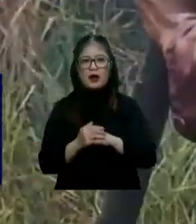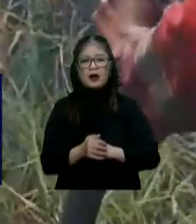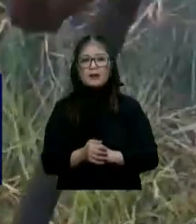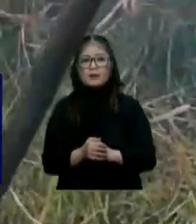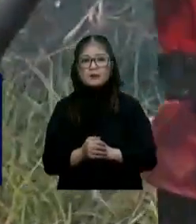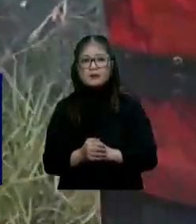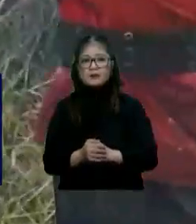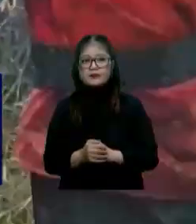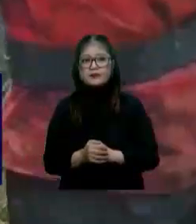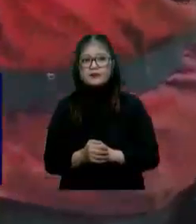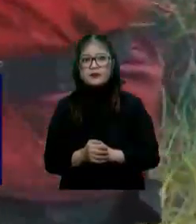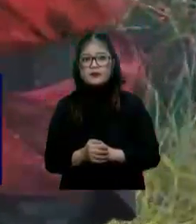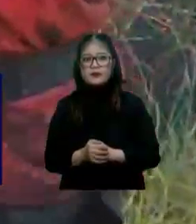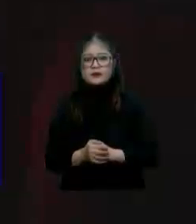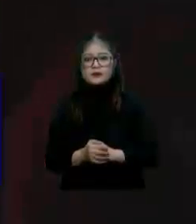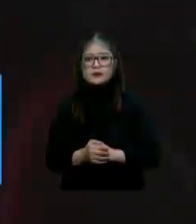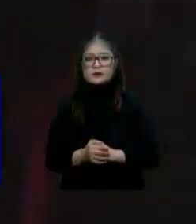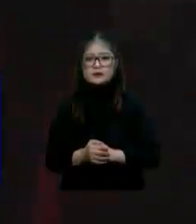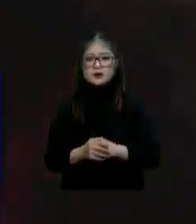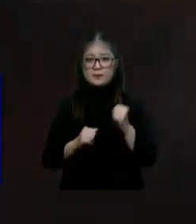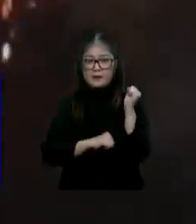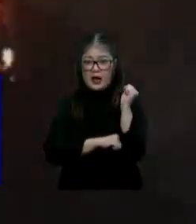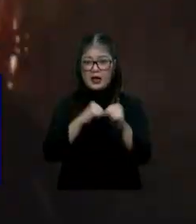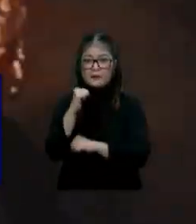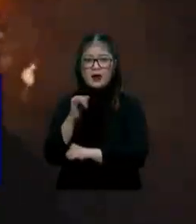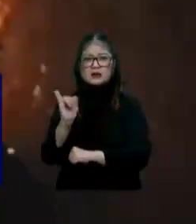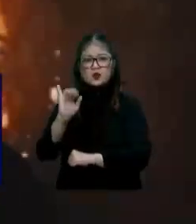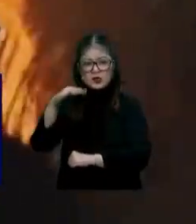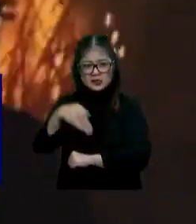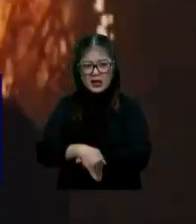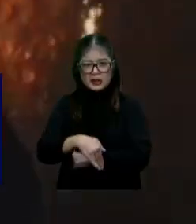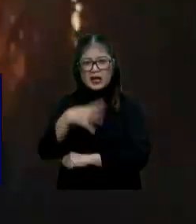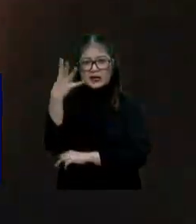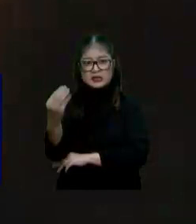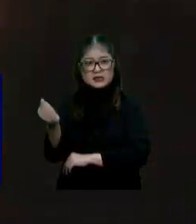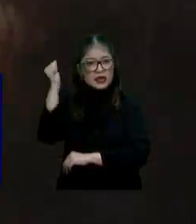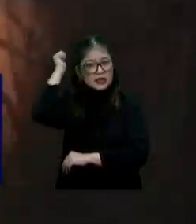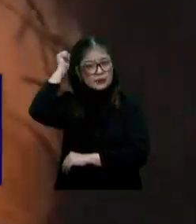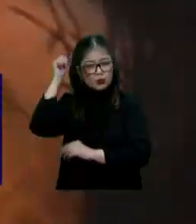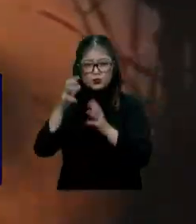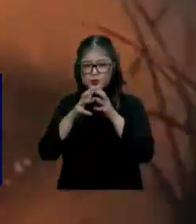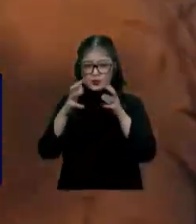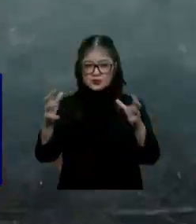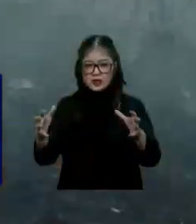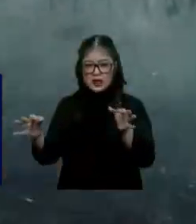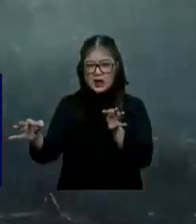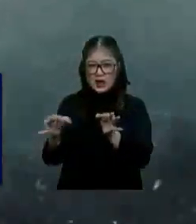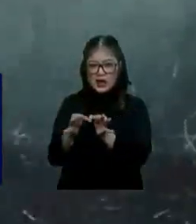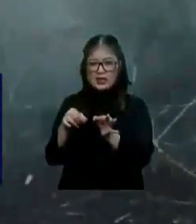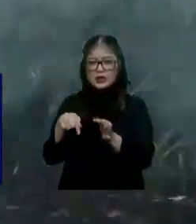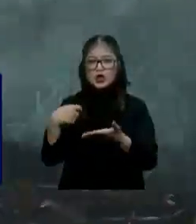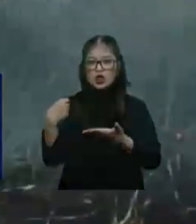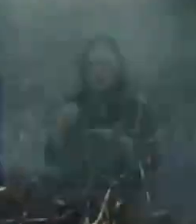Kebakaran lahan juga terjadi di Palembang, Sumatera Selatan, diantaranya di Desa Ibul Besar dan Desa Palem Raya yang berdekatan dengan ruas tol